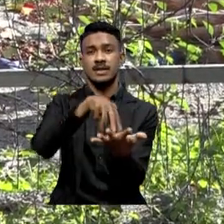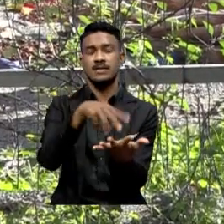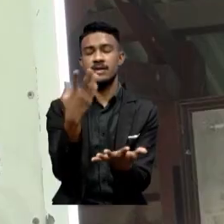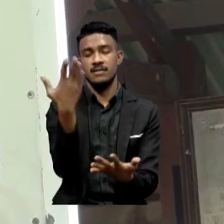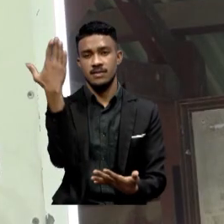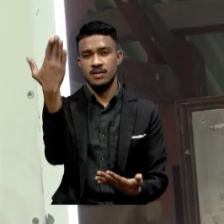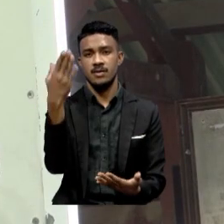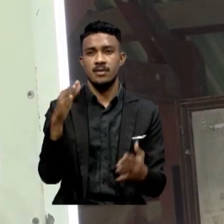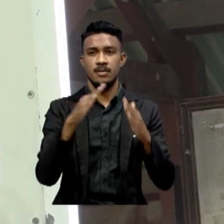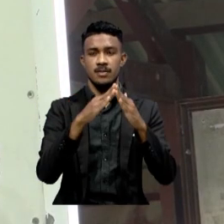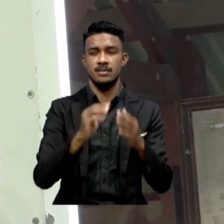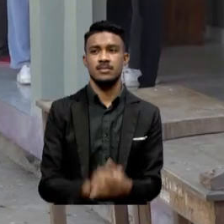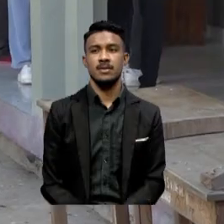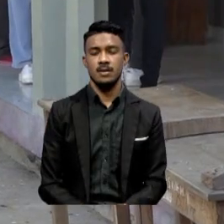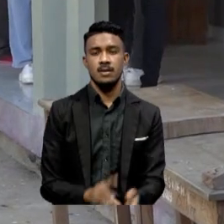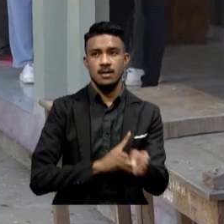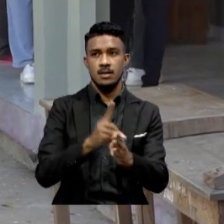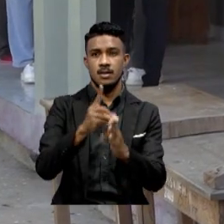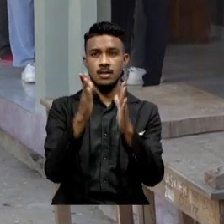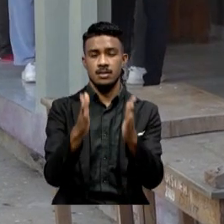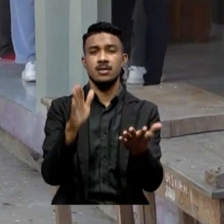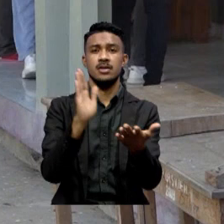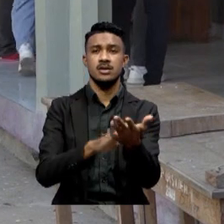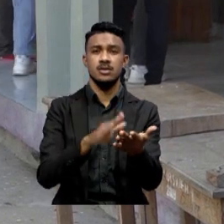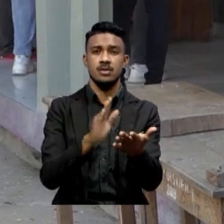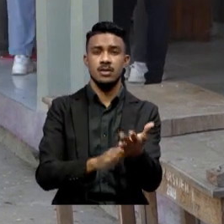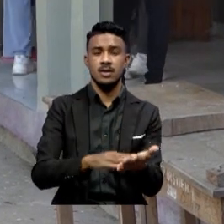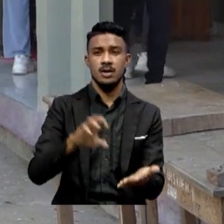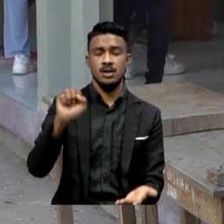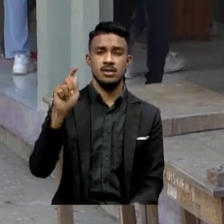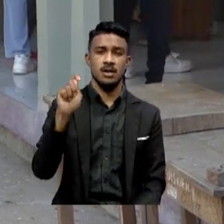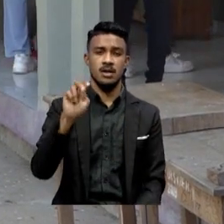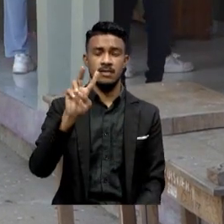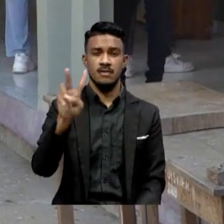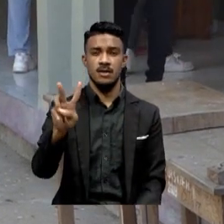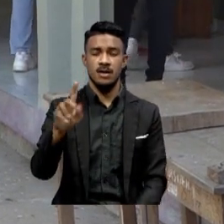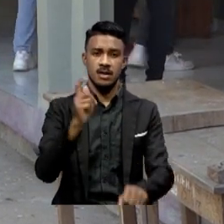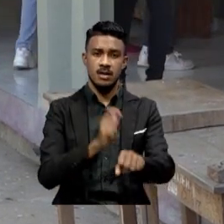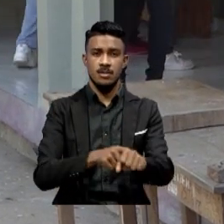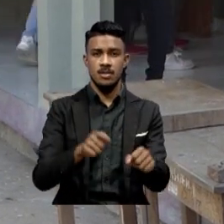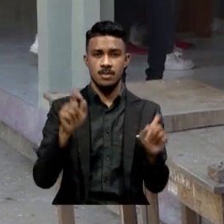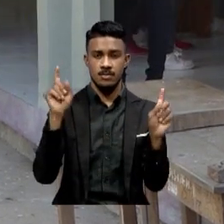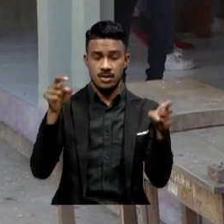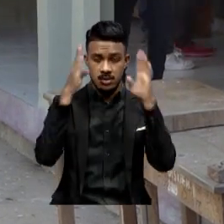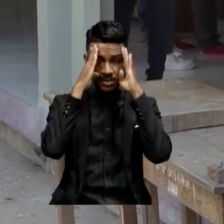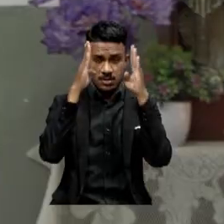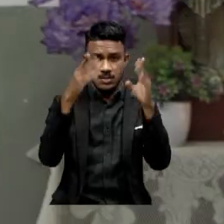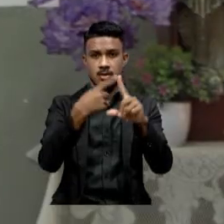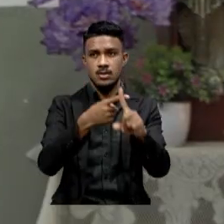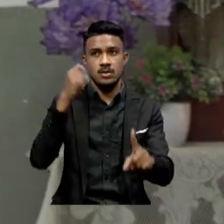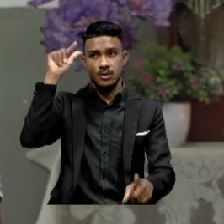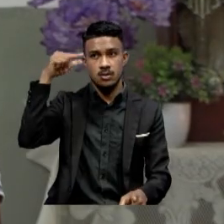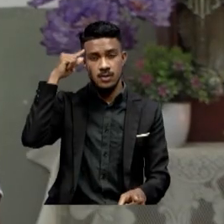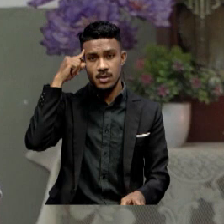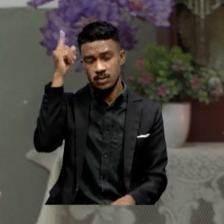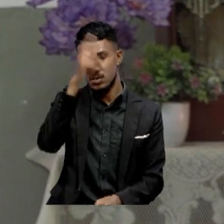ne. Ba diretor escola técnico vocacional Bekora, situação ida ne precisa atenção husi governo. Idade